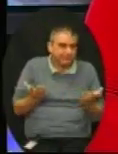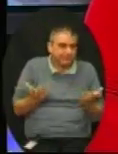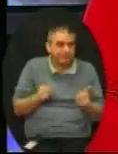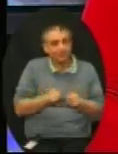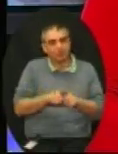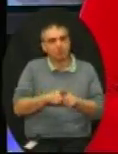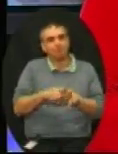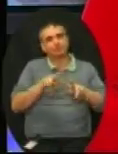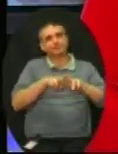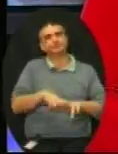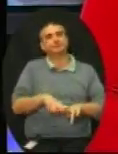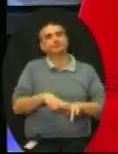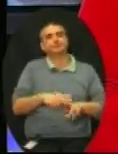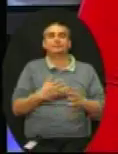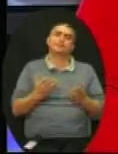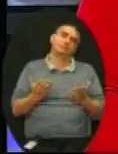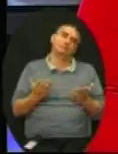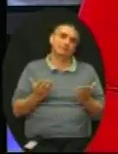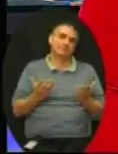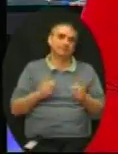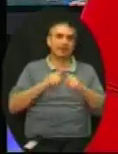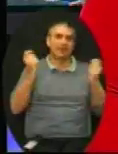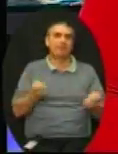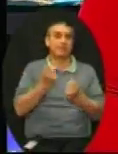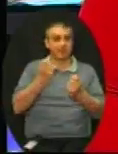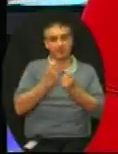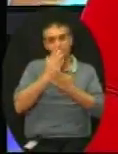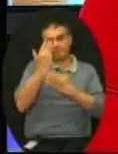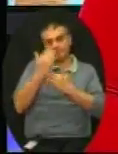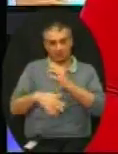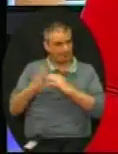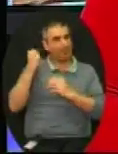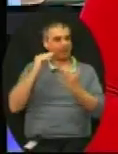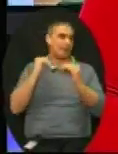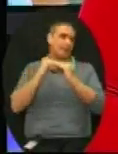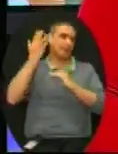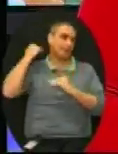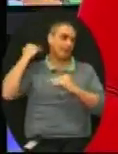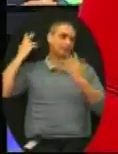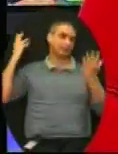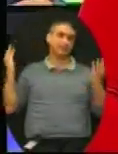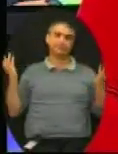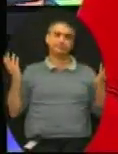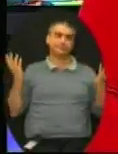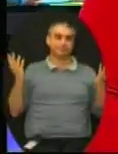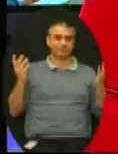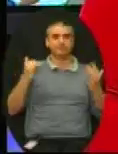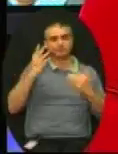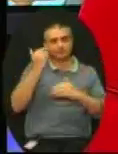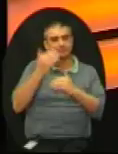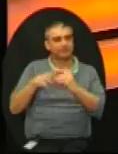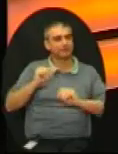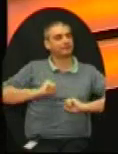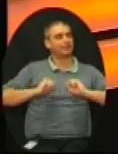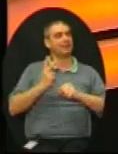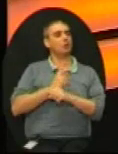כאילו מנציחה את ה... מנציחה קמפיין, הקמפיין מאחורינו, הוא היה נכון לשעתו, אבל יש עכשיו... בסוף